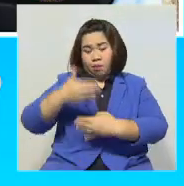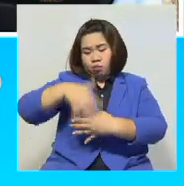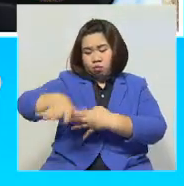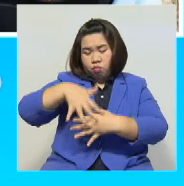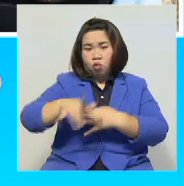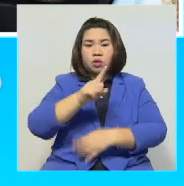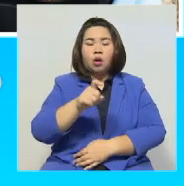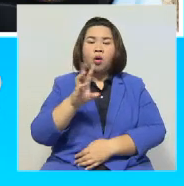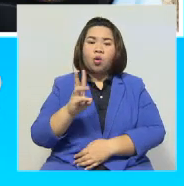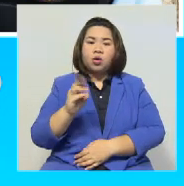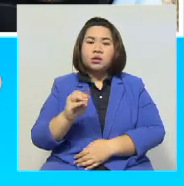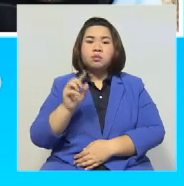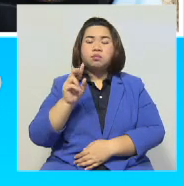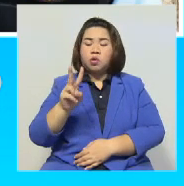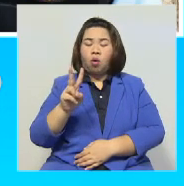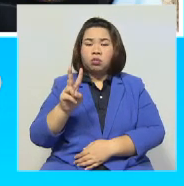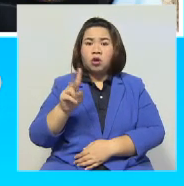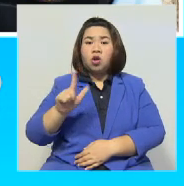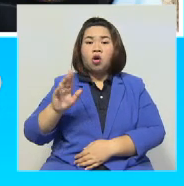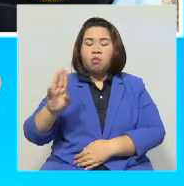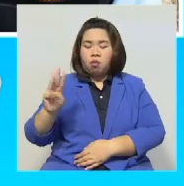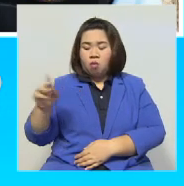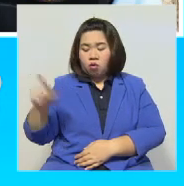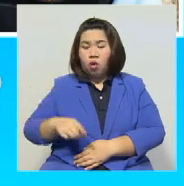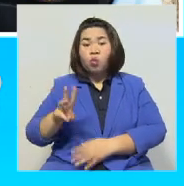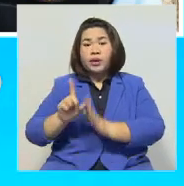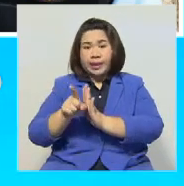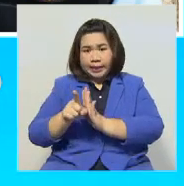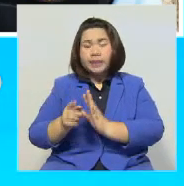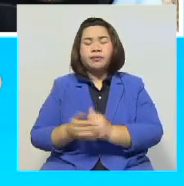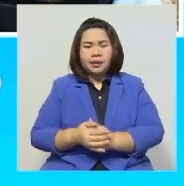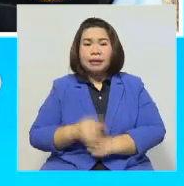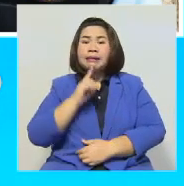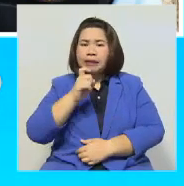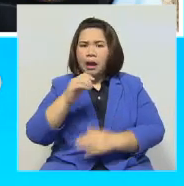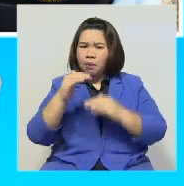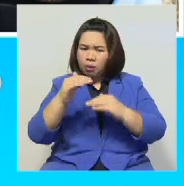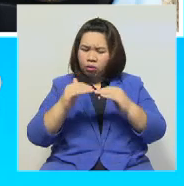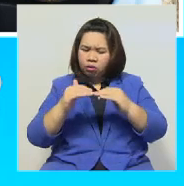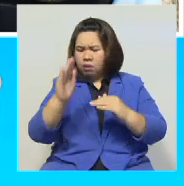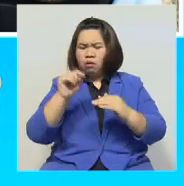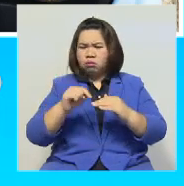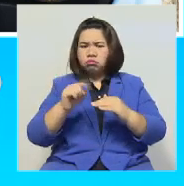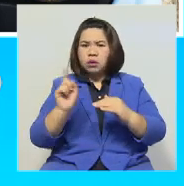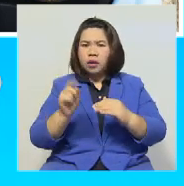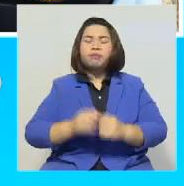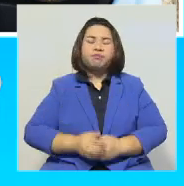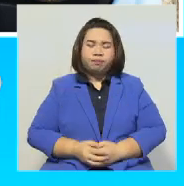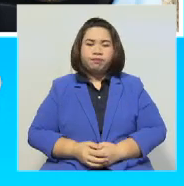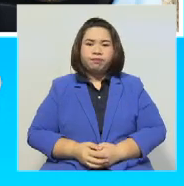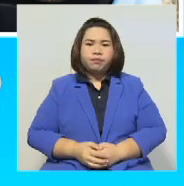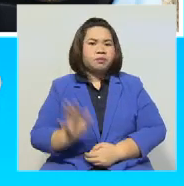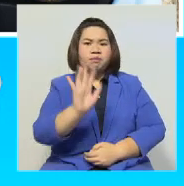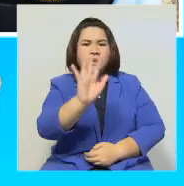ก์เมตรต่อวินาทีถือว่ารับได้เรามีการกำหนดไหมคะว่ามันควรที่จะไม่เกินเท่าไหร่เราถึงจะรับมือกับมันได ้